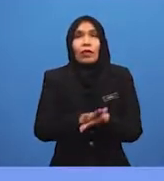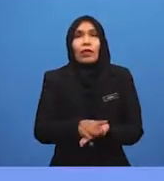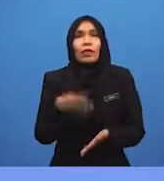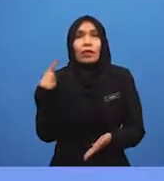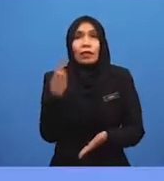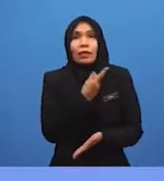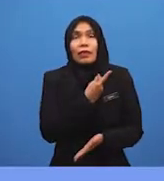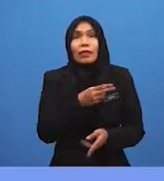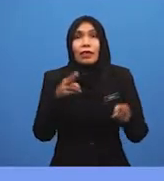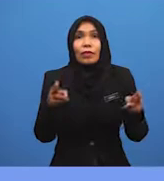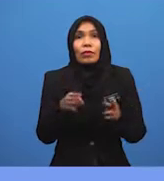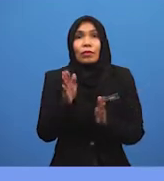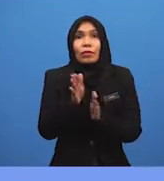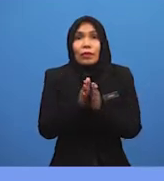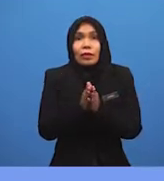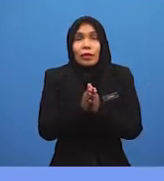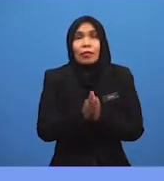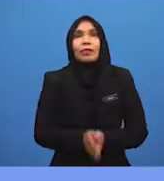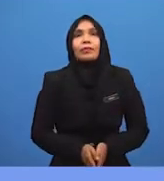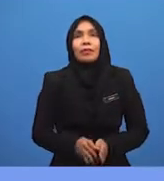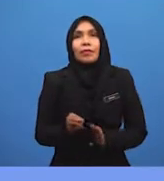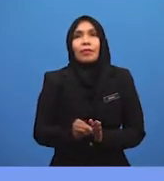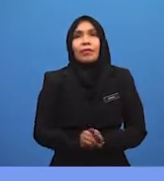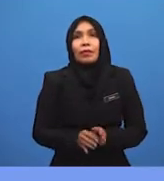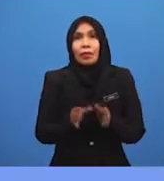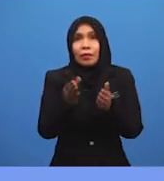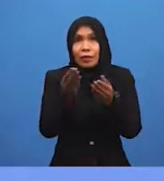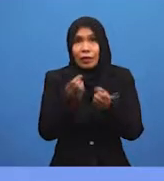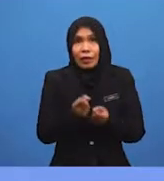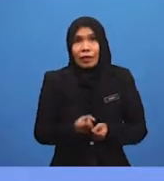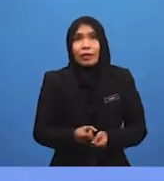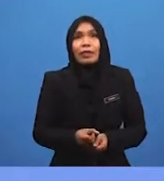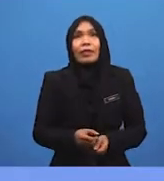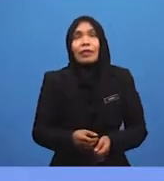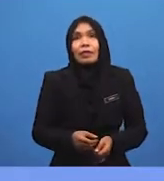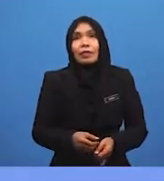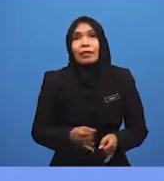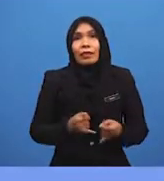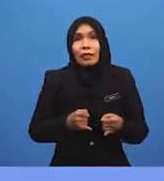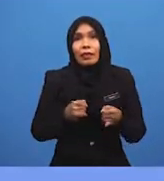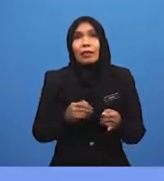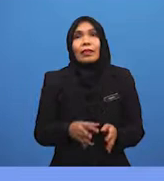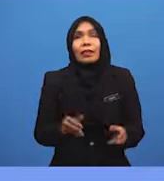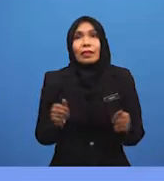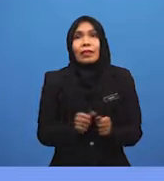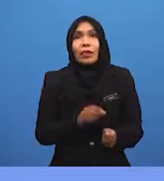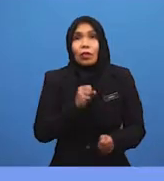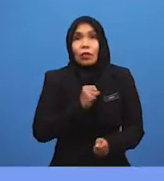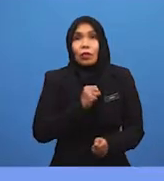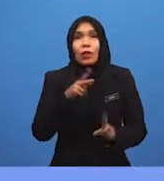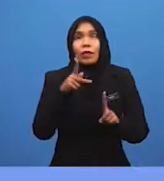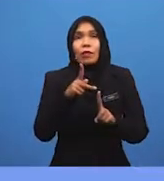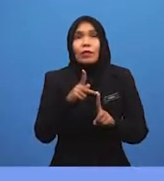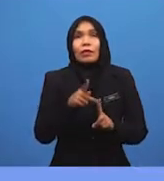bersalaman, meminta keizinan dengan sopan kepada rakan sekolah. Apabila kita meminta